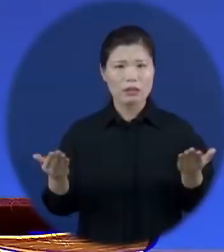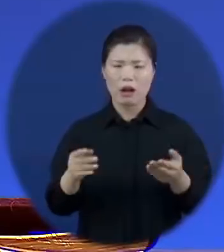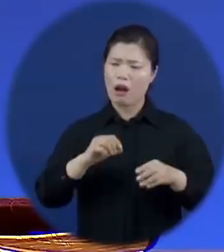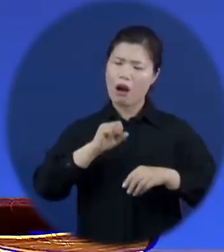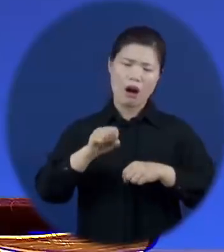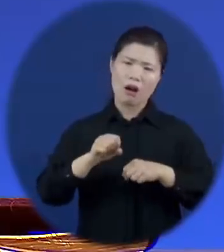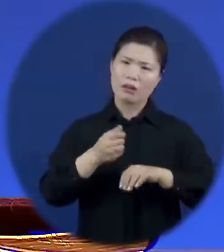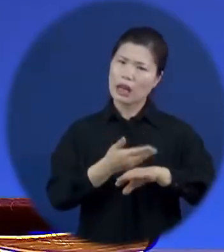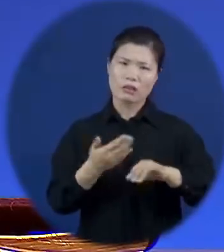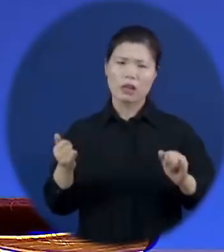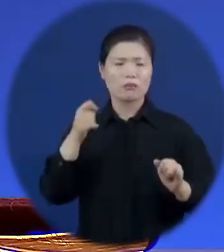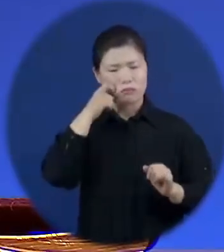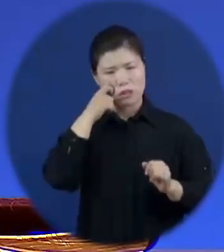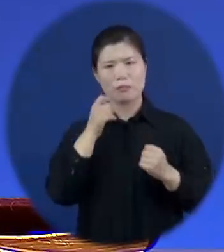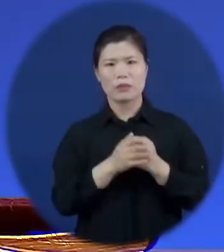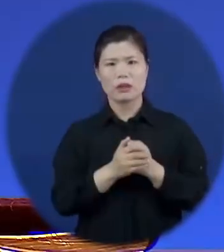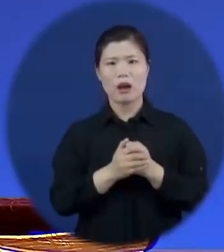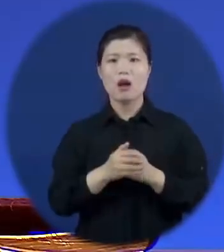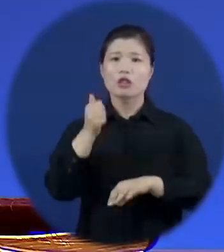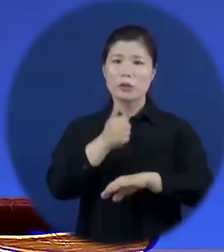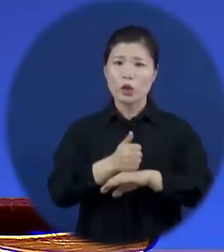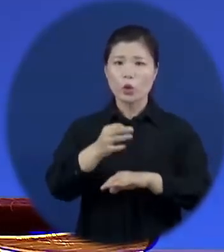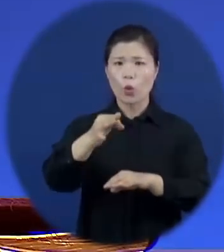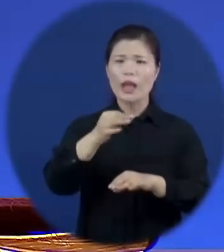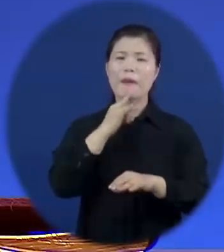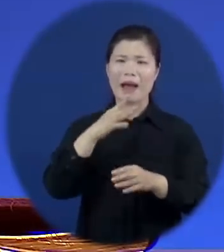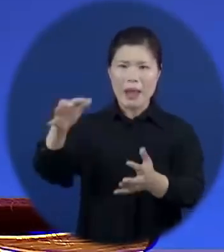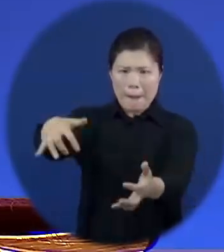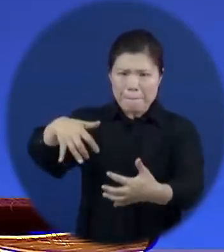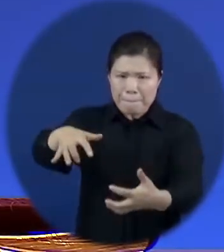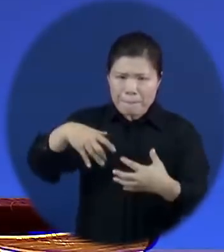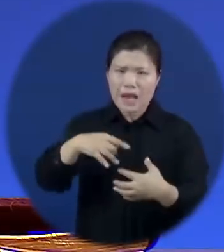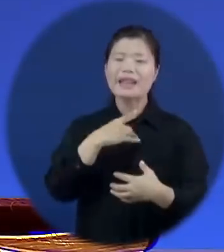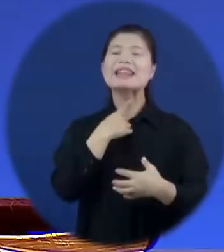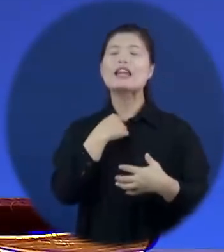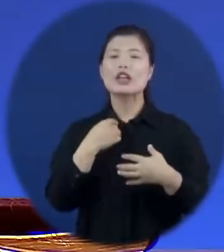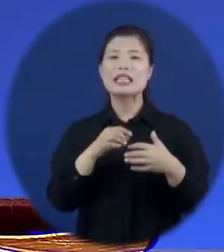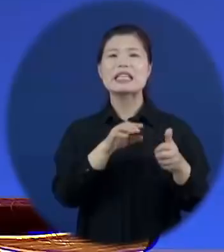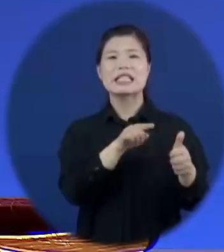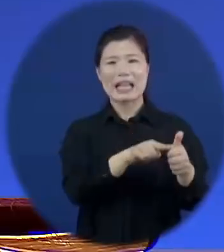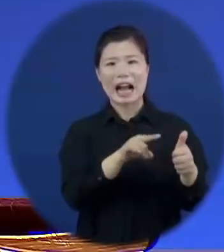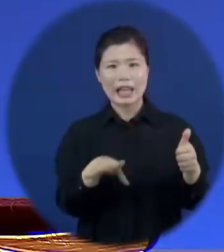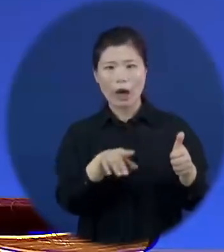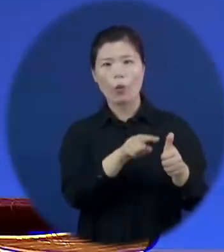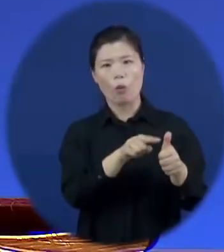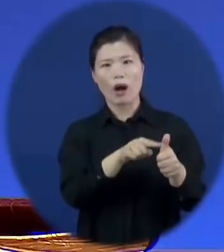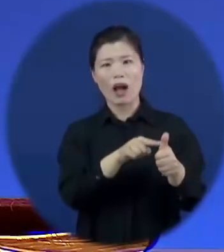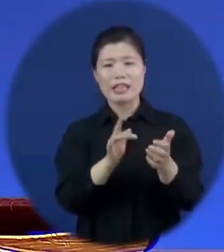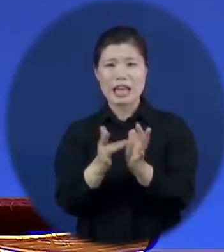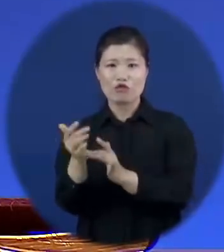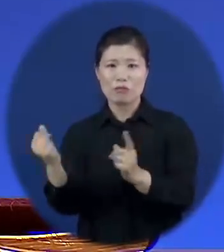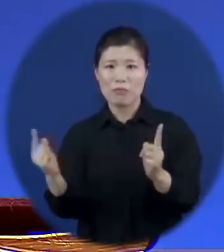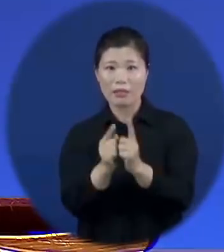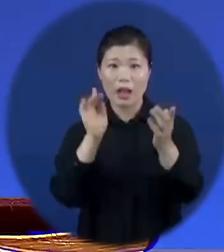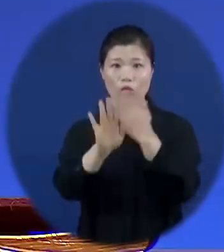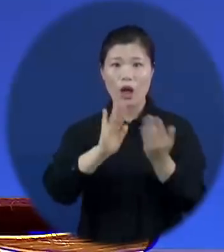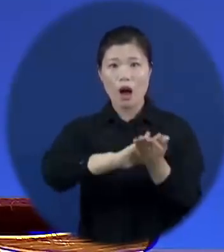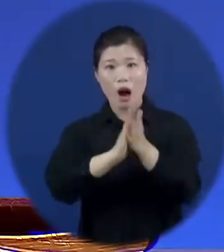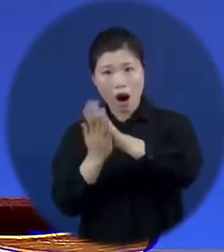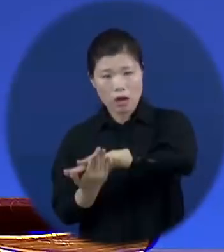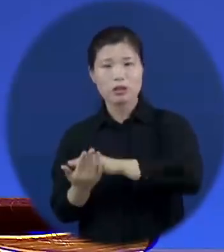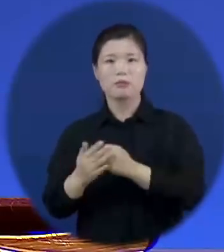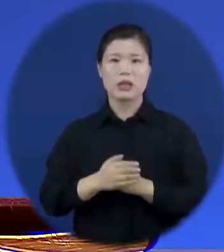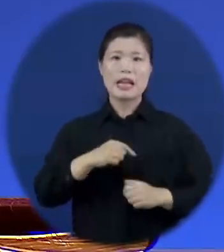일이 아닙니다. 결과적으로 돈을 모으기에만 몰두했던 한 사람이 예수님을 만난 이후 변했습니다. 그는 더